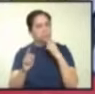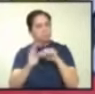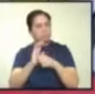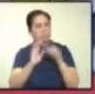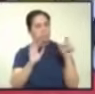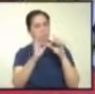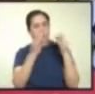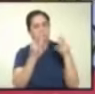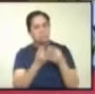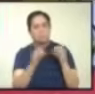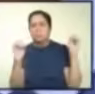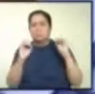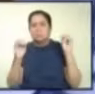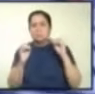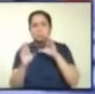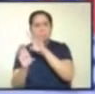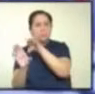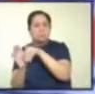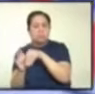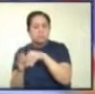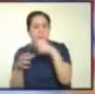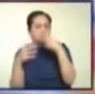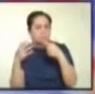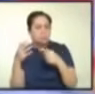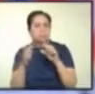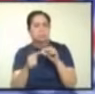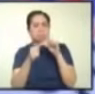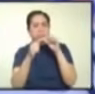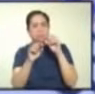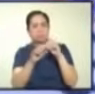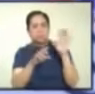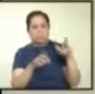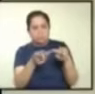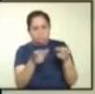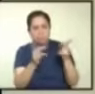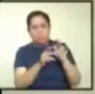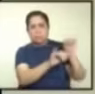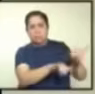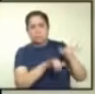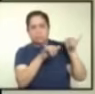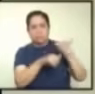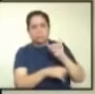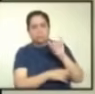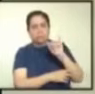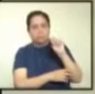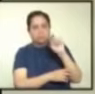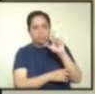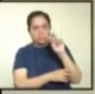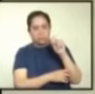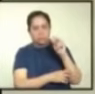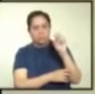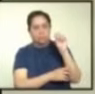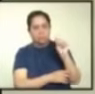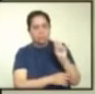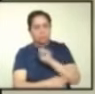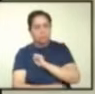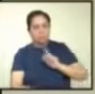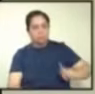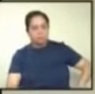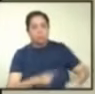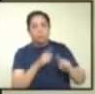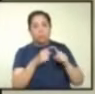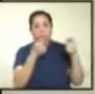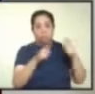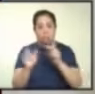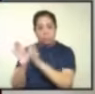kanyang pamilya, wala siyang kinalaman dito lalo't nasa kanilang lugar sa Isulan Sultan Kudarat si Jonathan nang mangyari